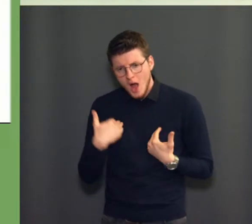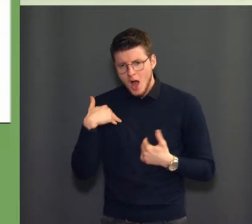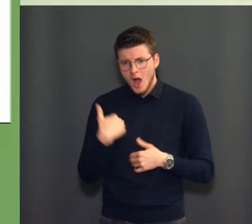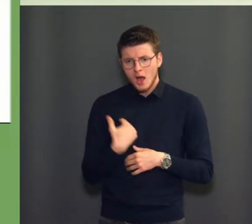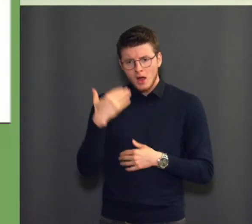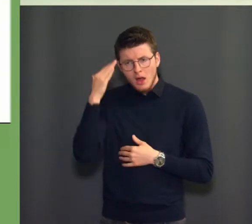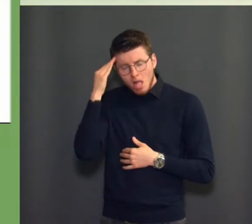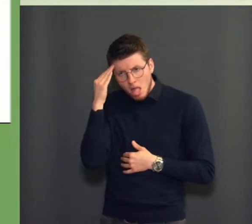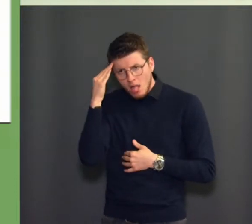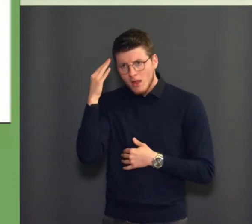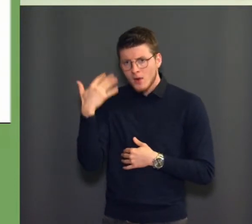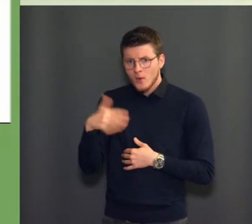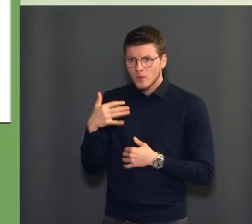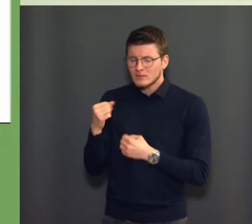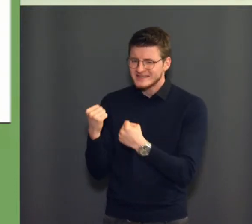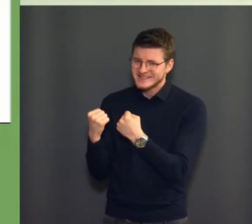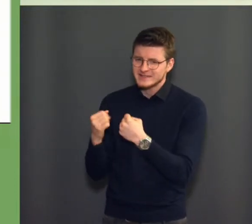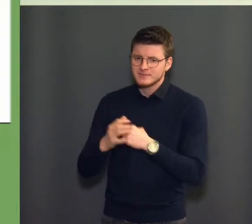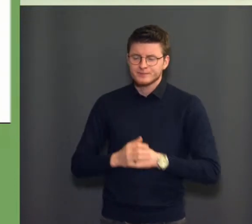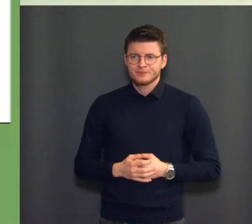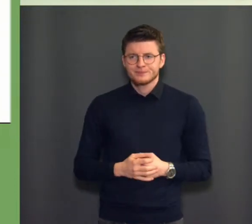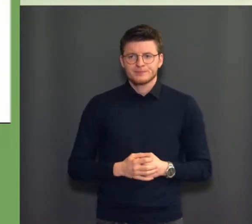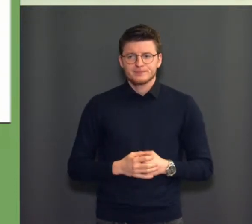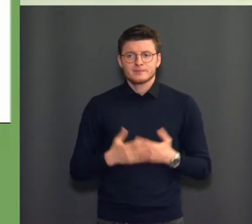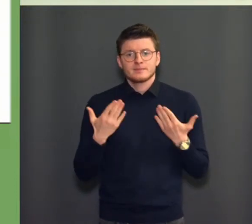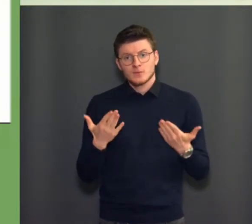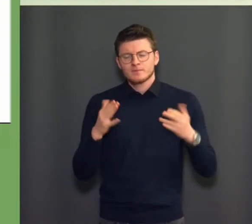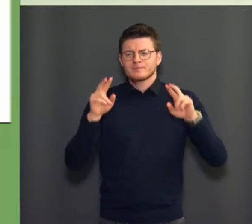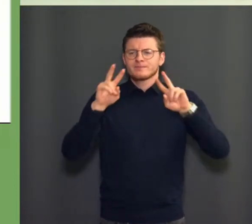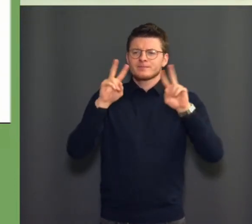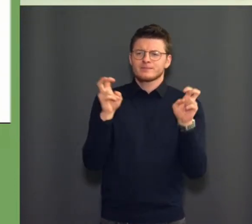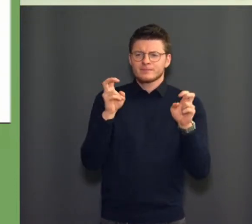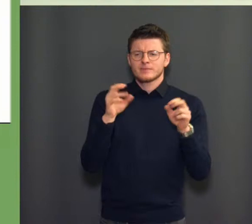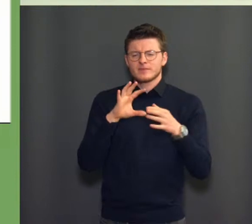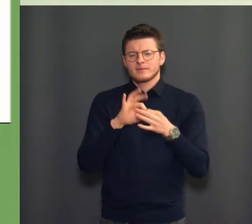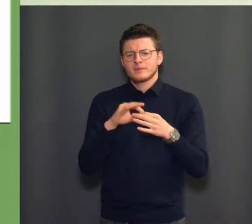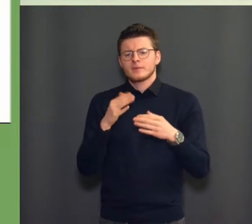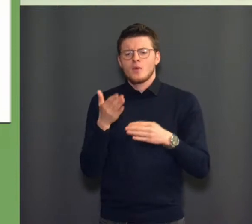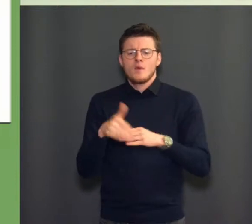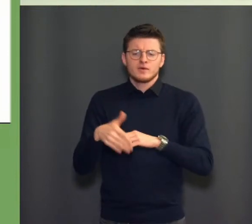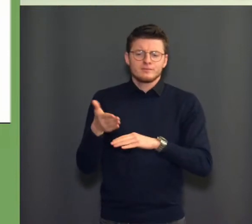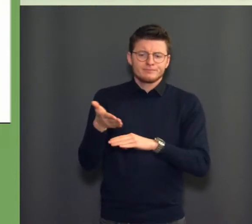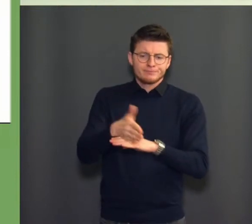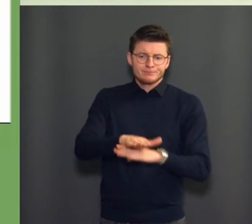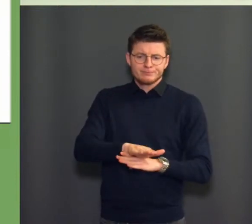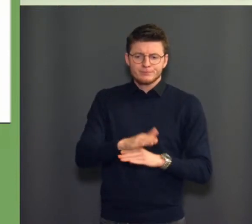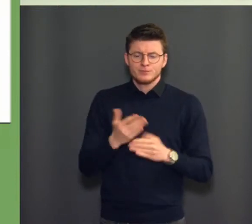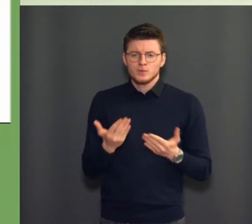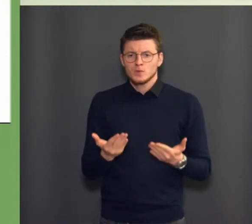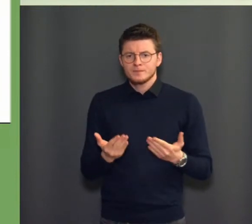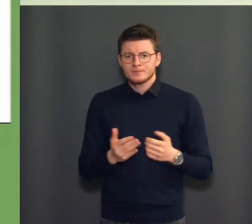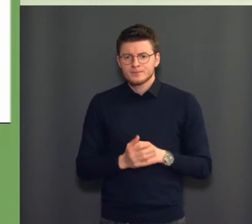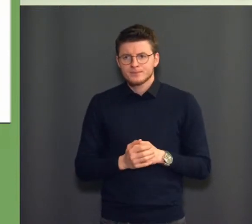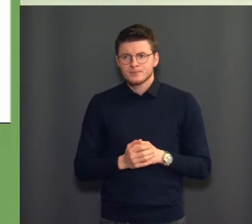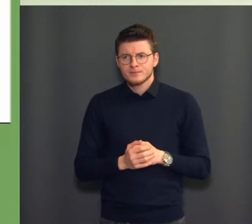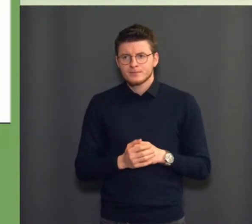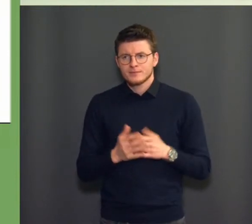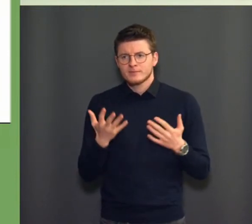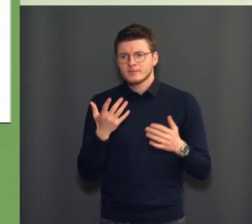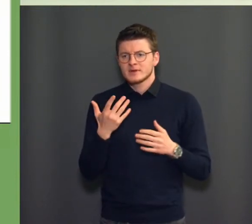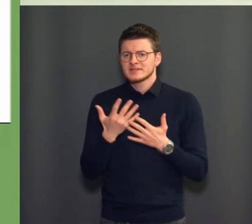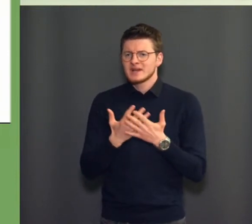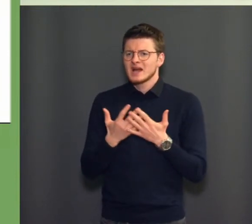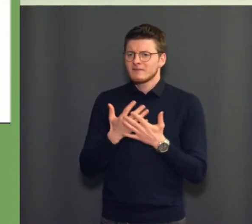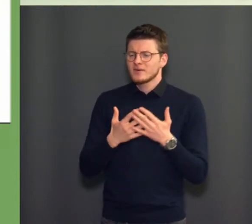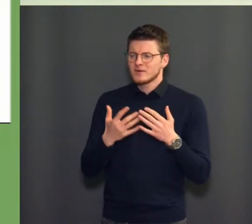Betreft de overlijdens zien we dat dit ondertussen sneller doorstijgt. Dit is een logisch gevolg van